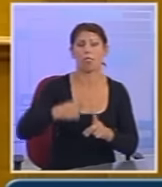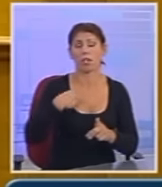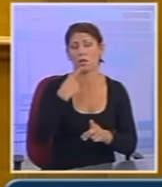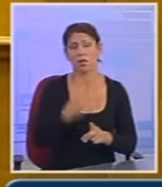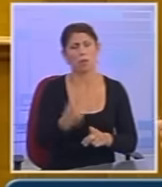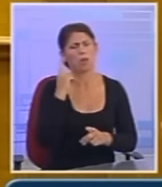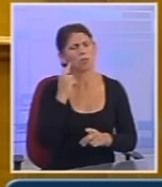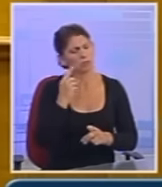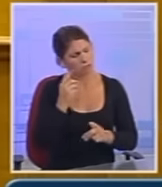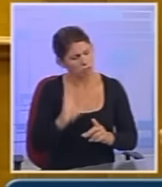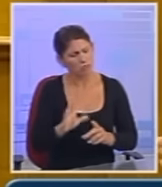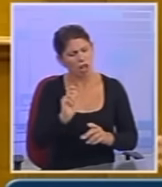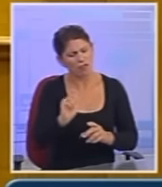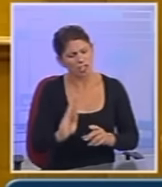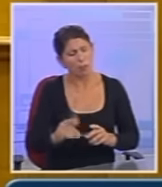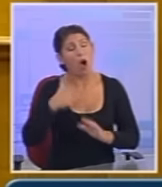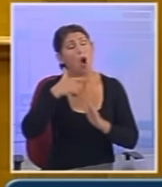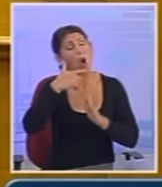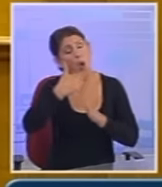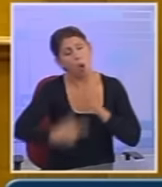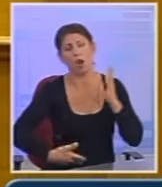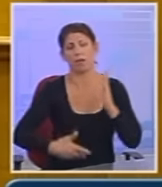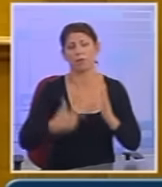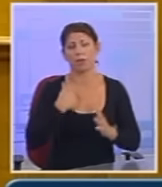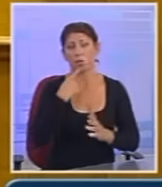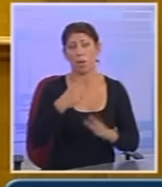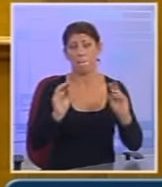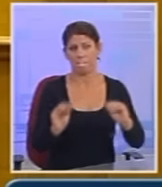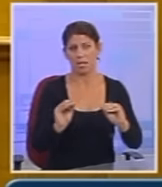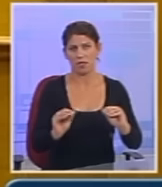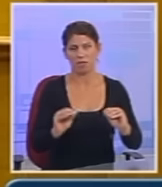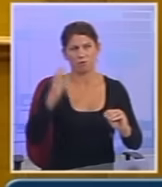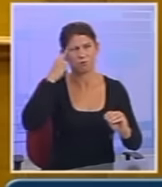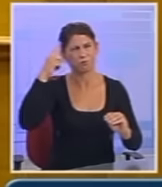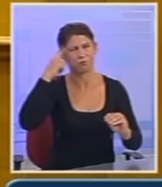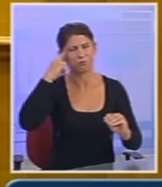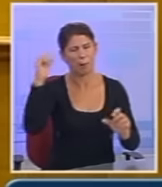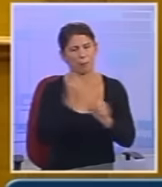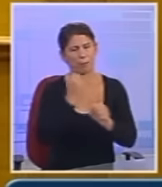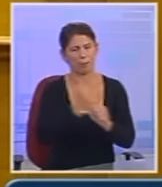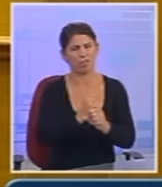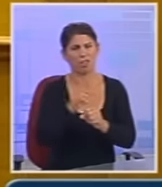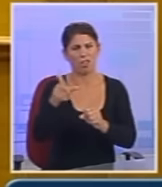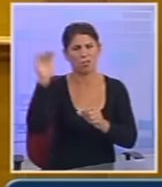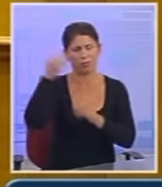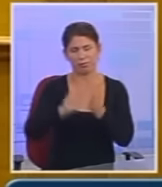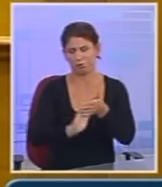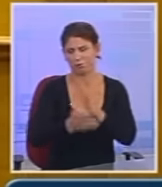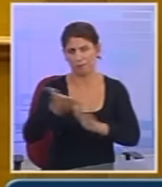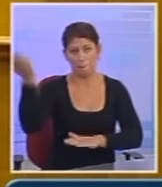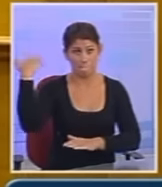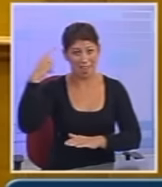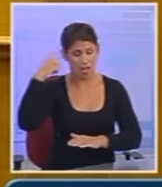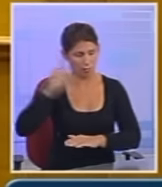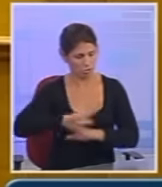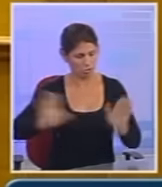ένα-ένα. Στο θέμα της παιδείας. Πρέπει να εγκαταλείψετε τις χρεοκοπημένες ιδεοληψίες για την εκπαίδευση. Κυρίες και κύριοι συνάδελφοι, δεν